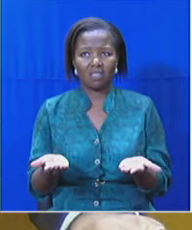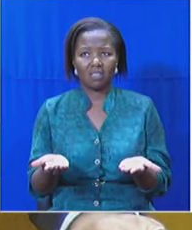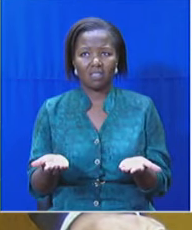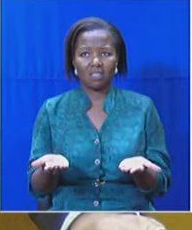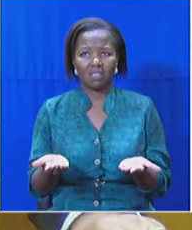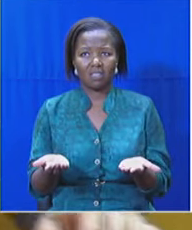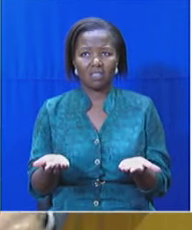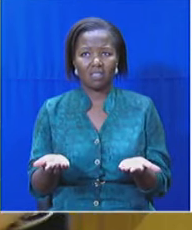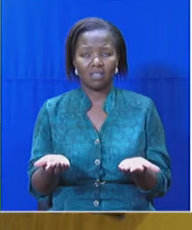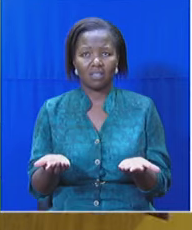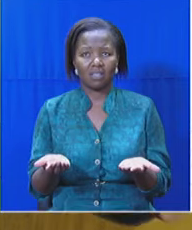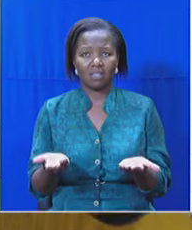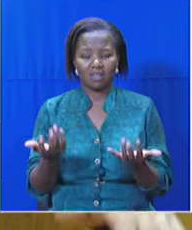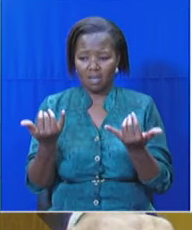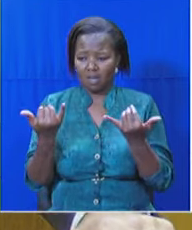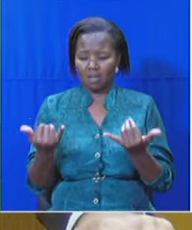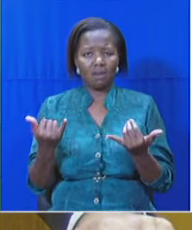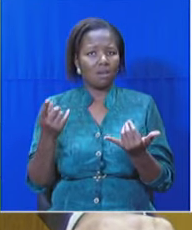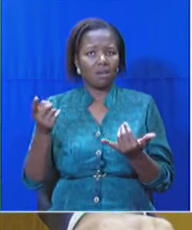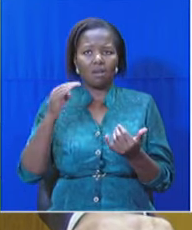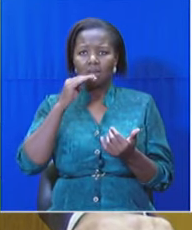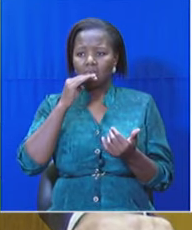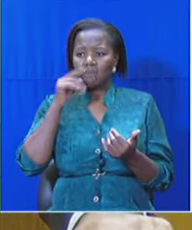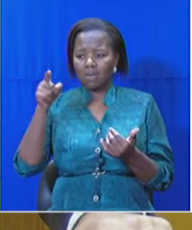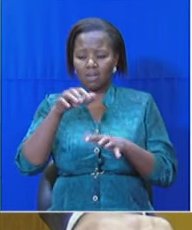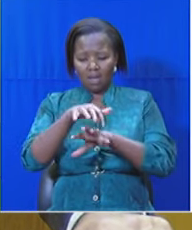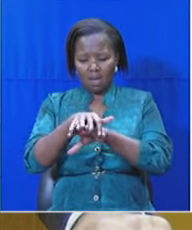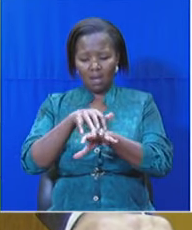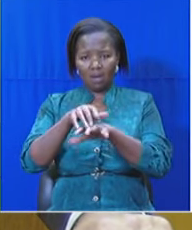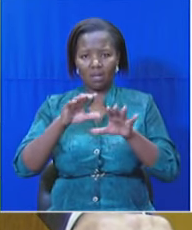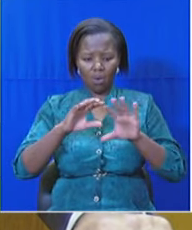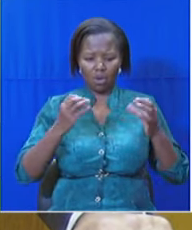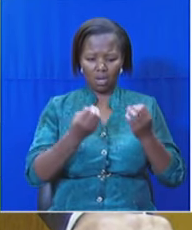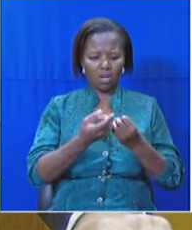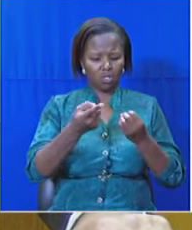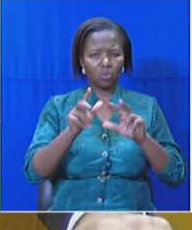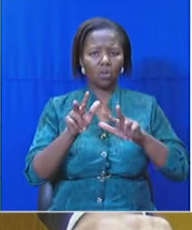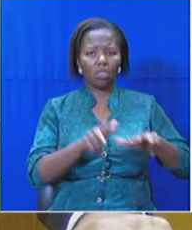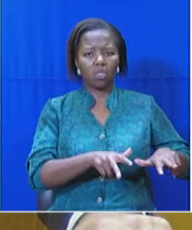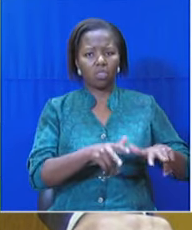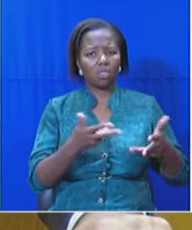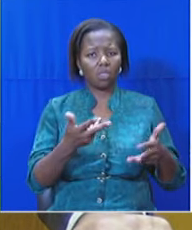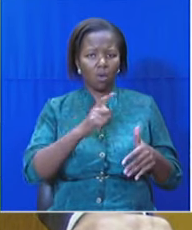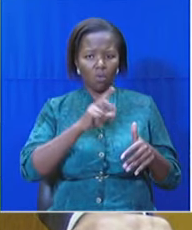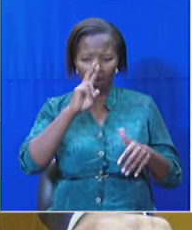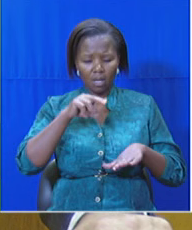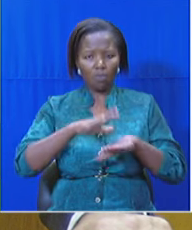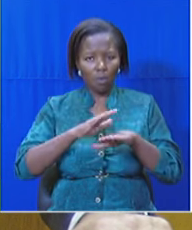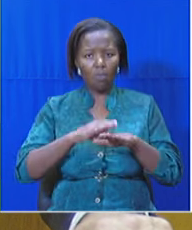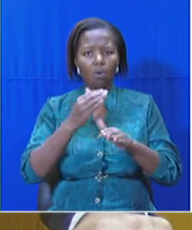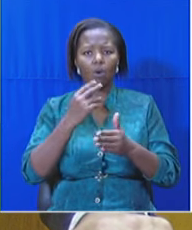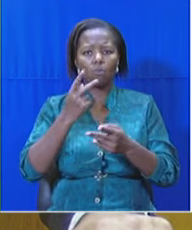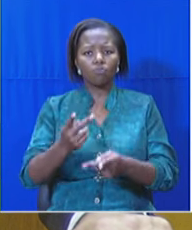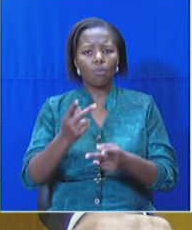misken. Want hoekom moet jy nou nog verdere voorstelle maak, as daar klaar besluit is in die regering, dat hulle net